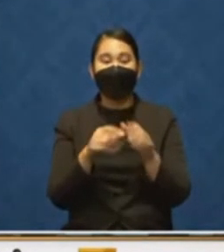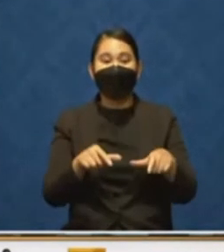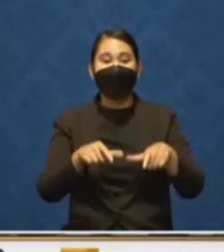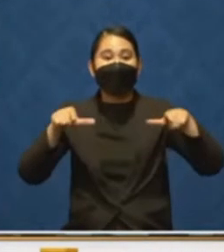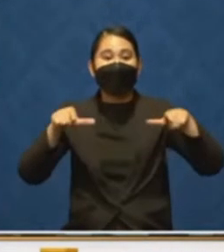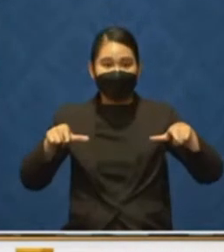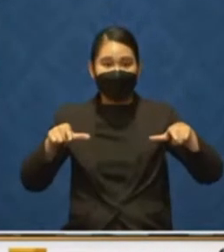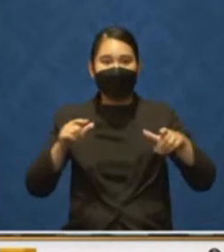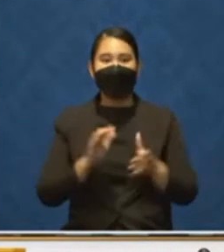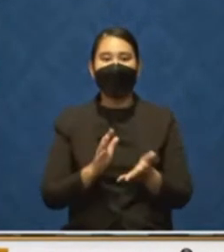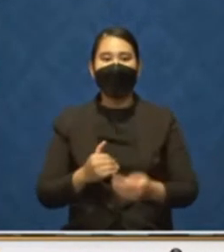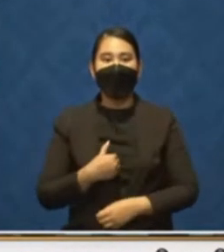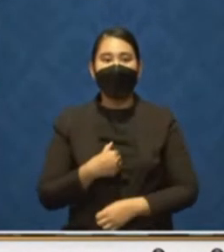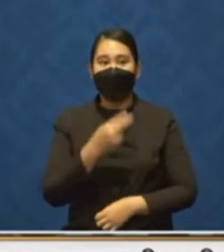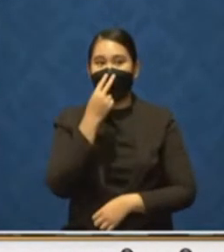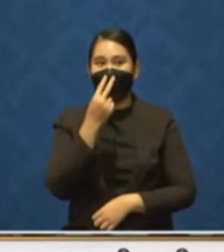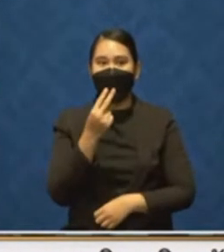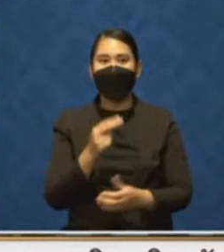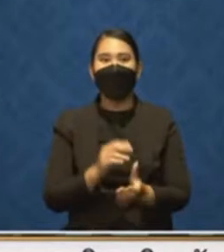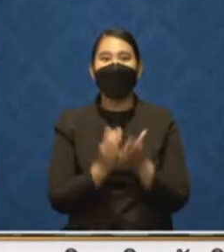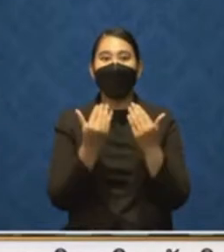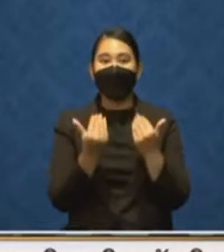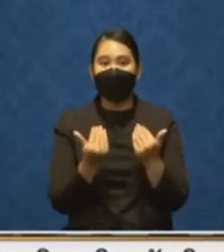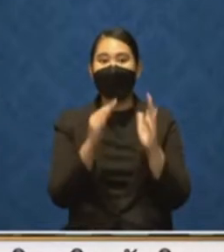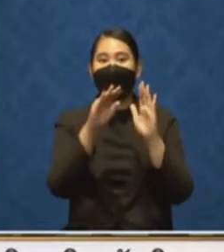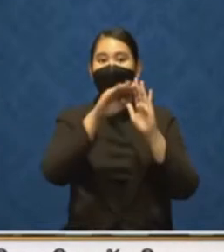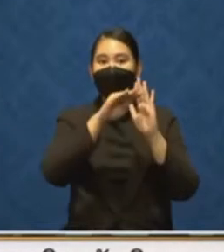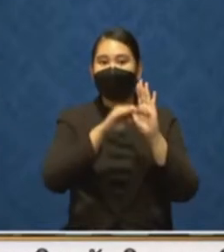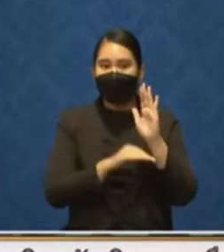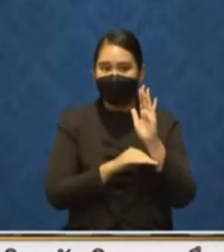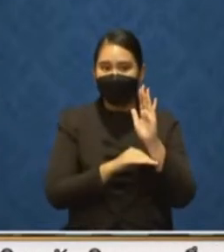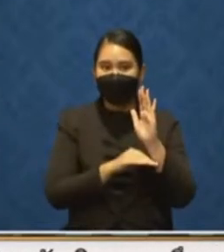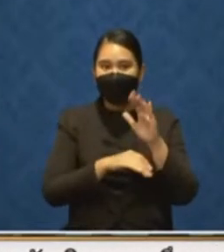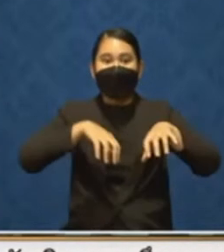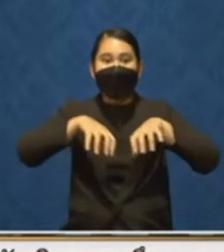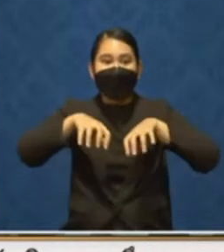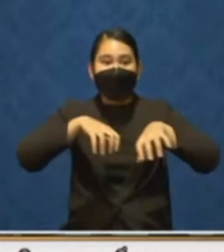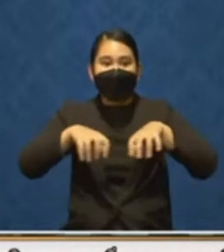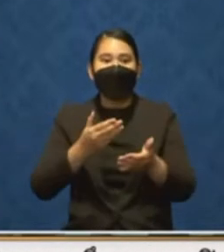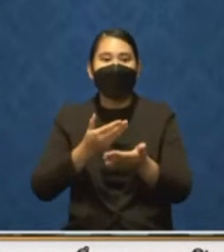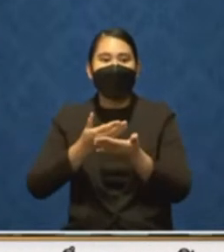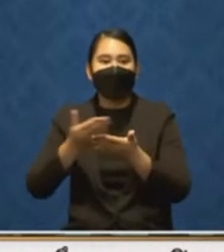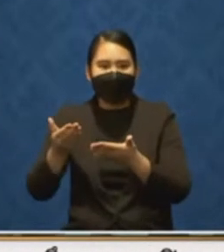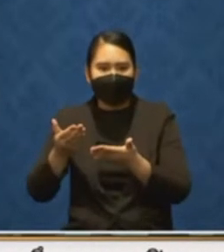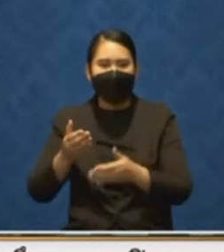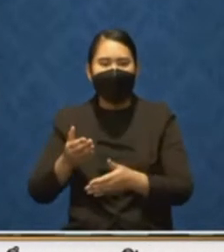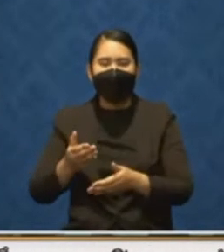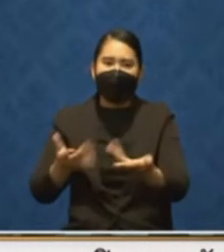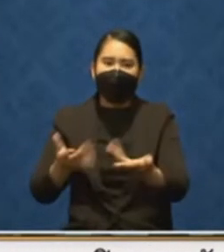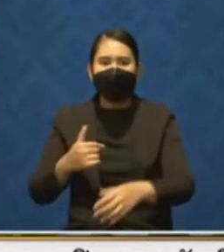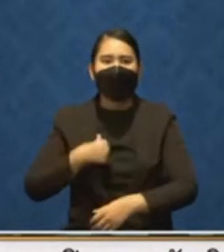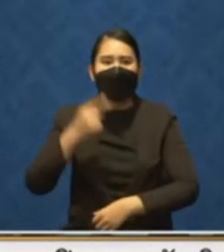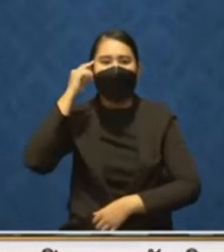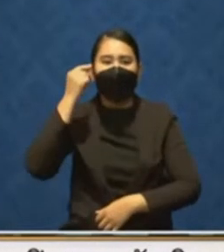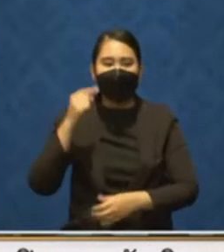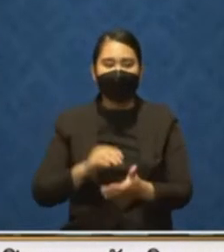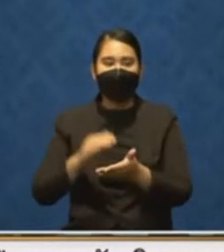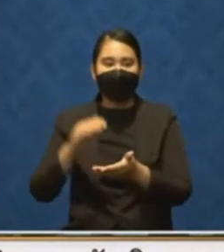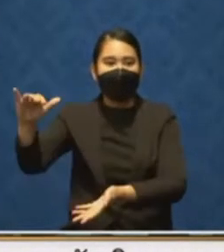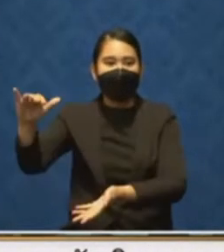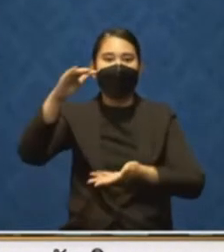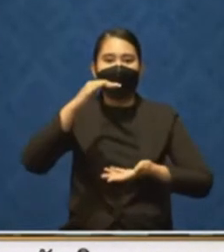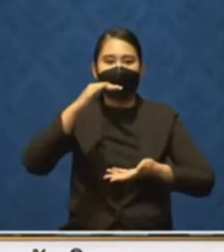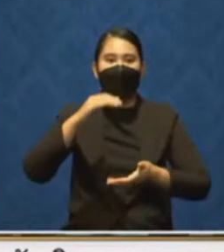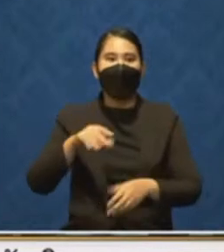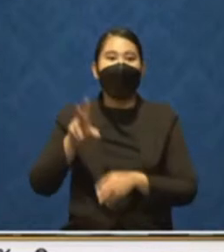รายละเอียดยังอยู่ระหว่างการดำเนินการจัดซื้อจัดจ้างรู้จักหรือต่างๆแล้วผมก็ไม่รู้นะเขาเลยมาส่งทุกวัน